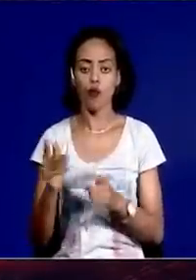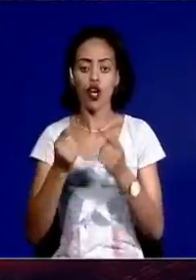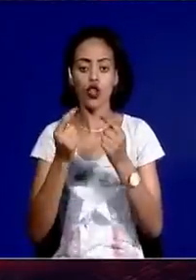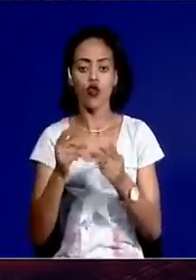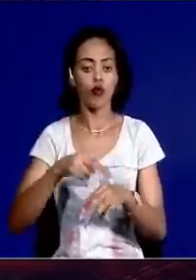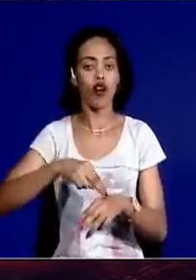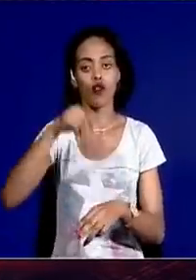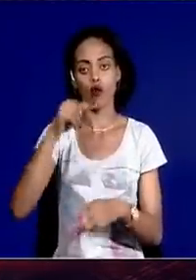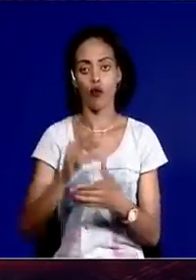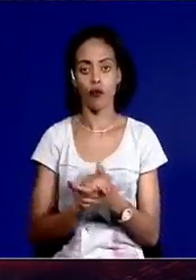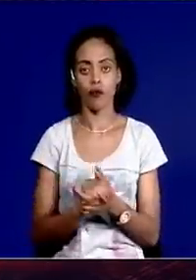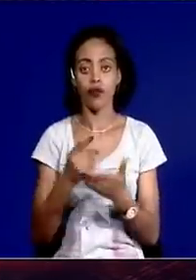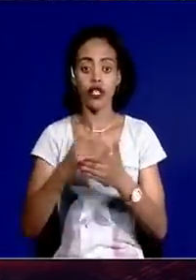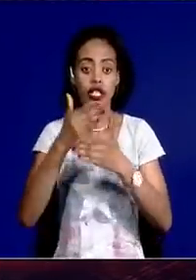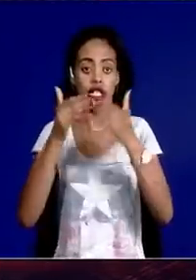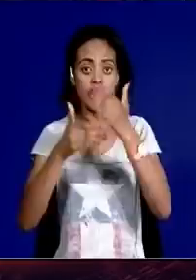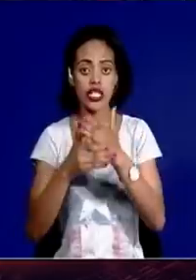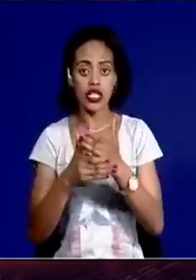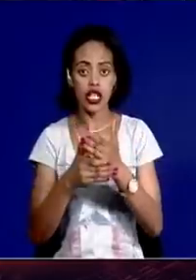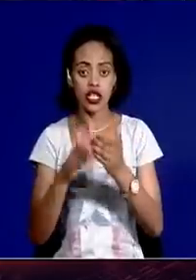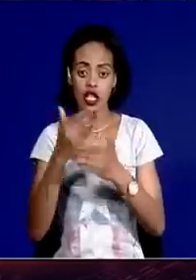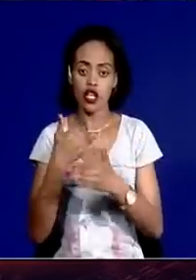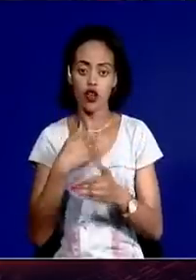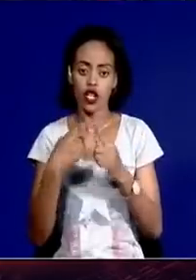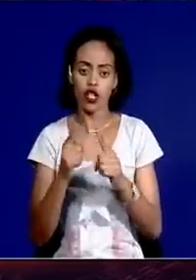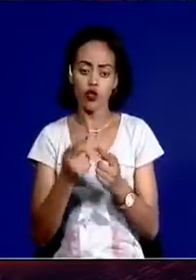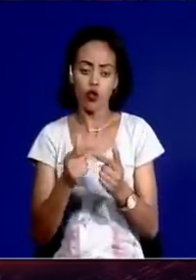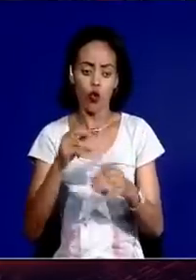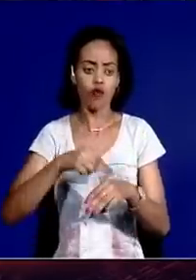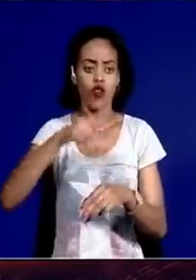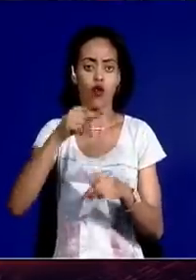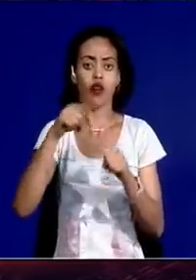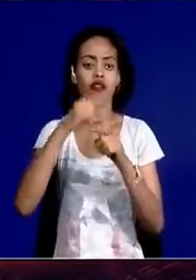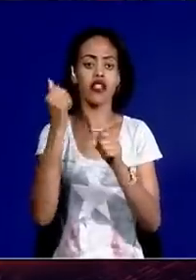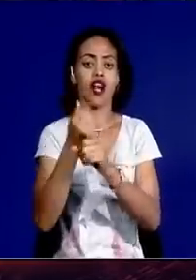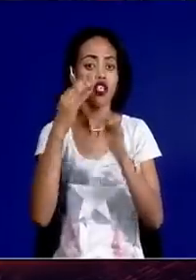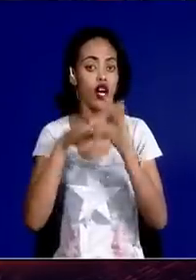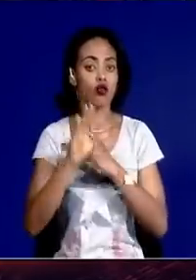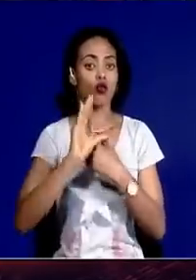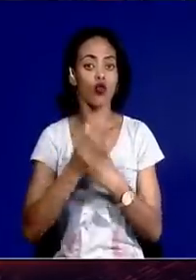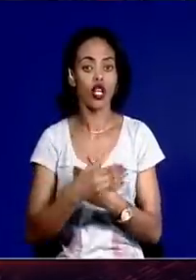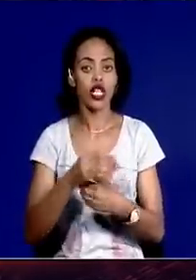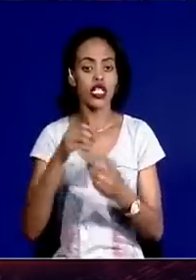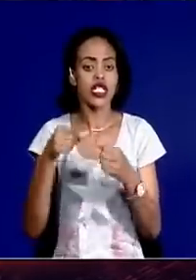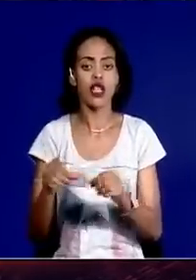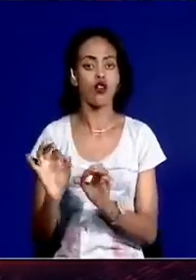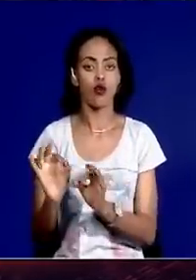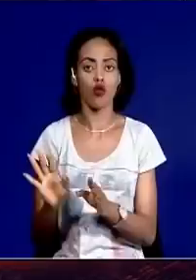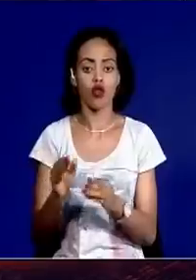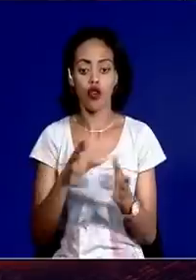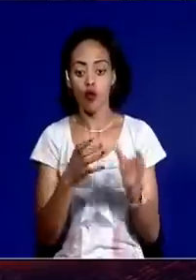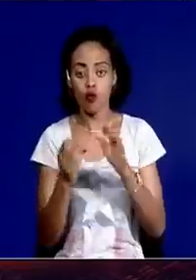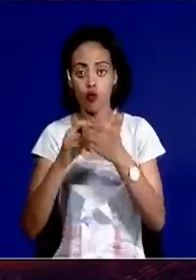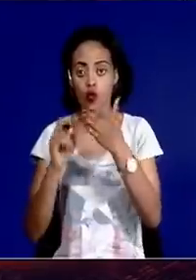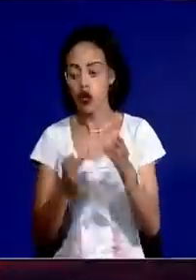ንኸልዕለዎ ህንፃ ዝህነፅ ኣለዎ ግን ተሎ ተላዒሉ ናብቲ ስራሕ ዝኣተወሉ ኩነታት ክፀንሕ የብሉን ዝተራገፈ ተላዒሉ